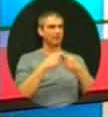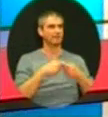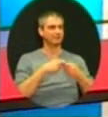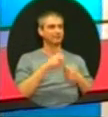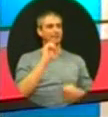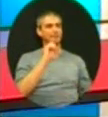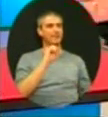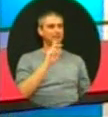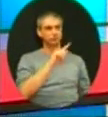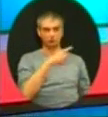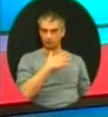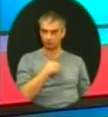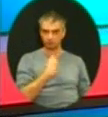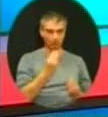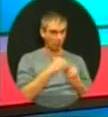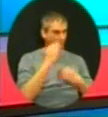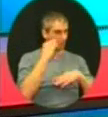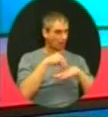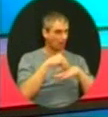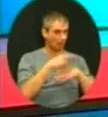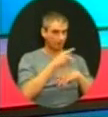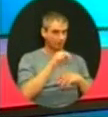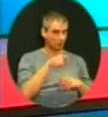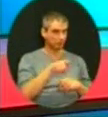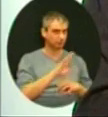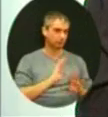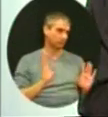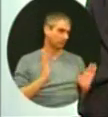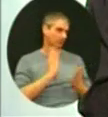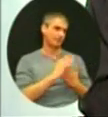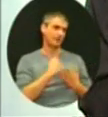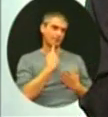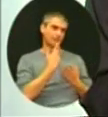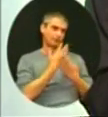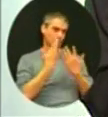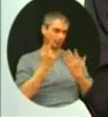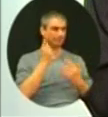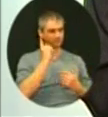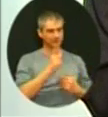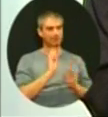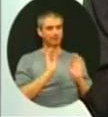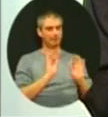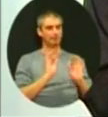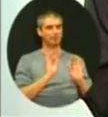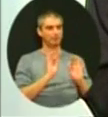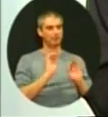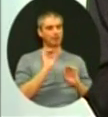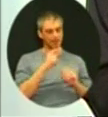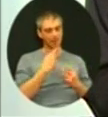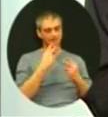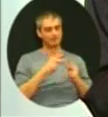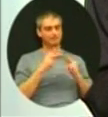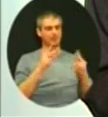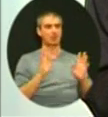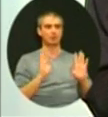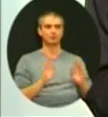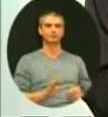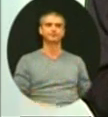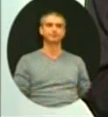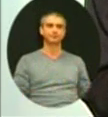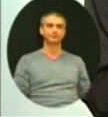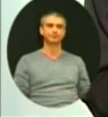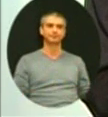הכנסת מיקי זוהר, אלא אם כן אתה רוצה עוד להעיר משהו בהקשר הזה. דברים נאמרו ברורים מאוד וצריכים באמת לבוא לכדי פתרון. כן,